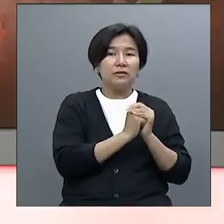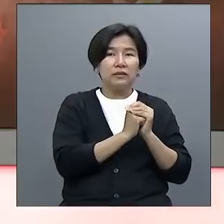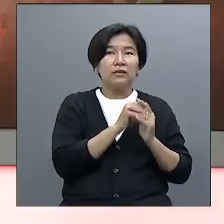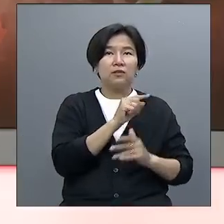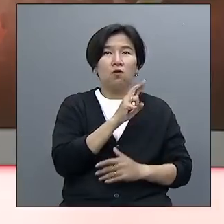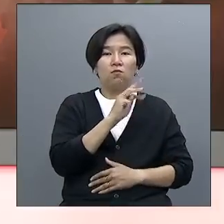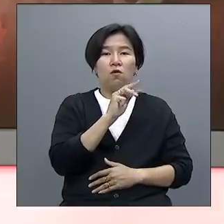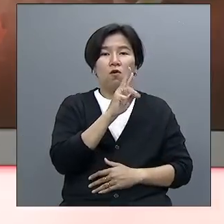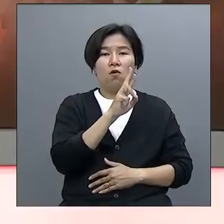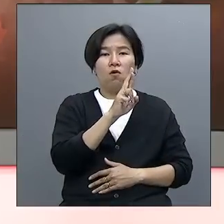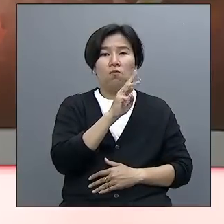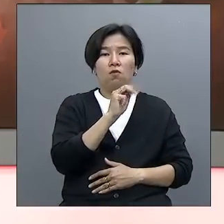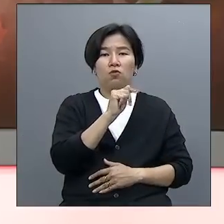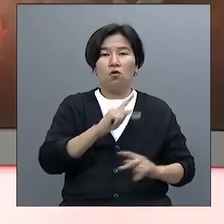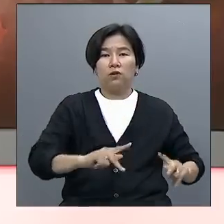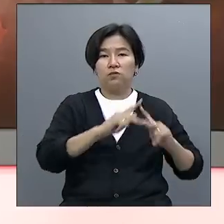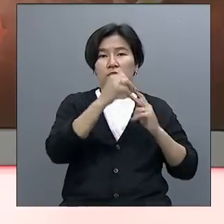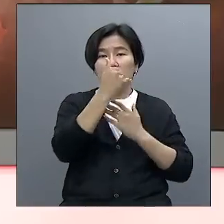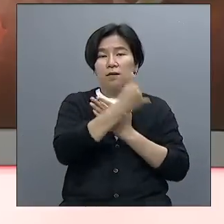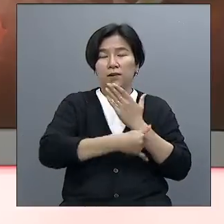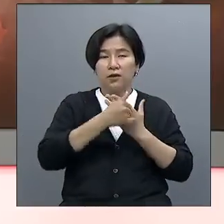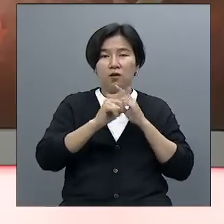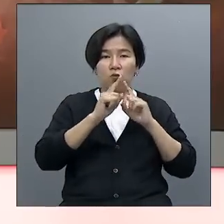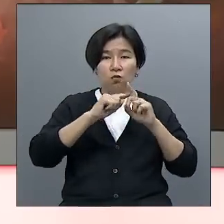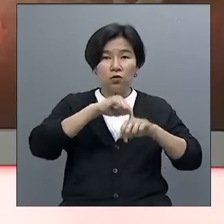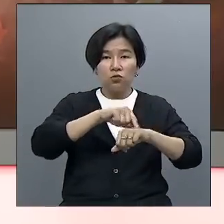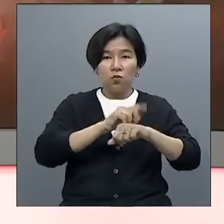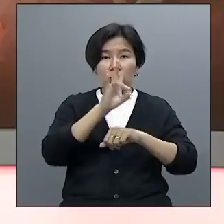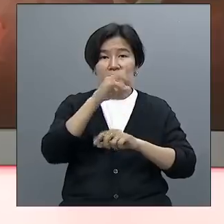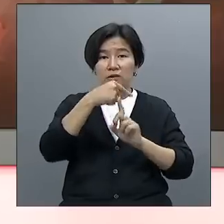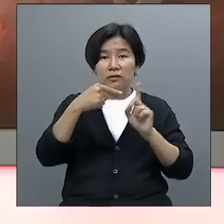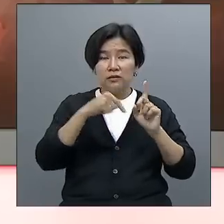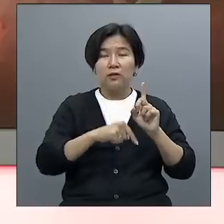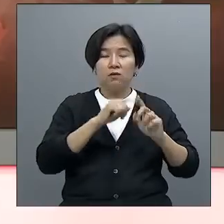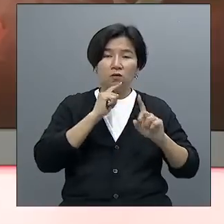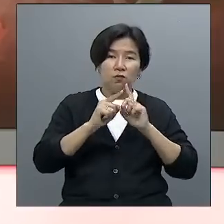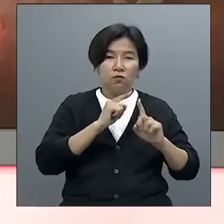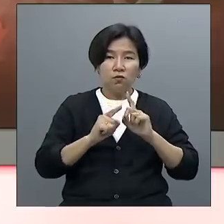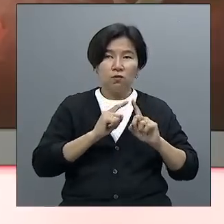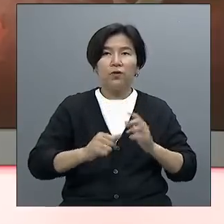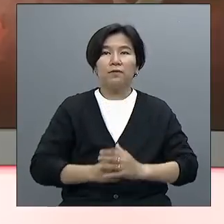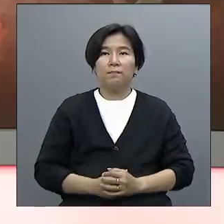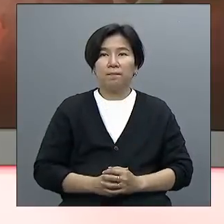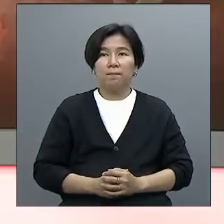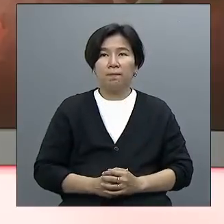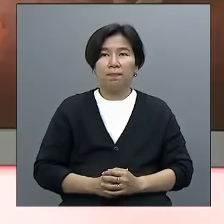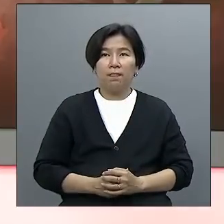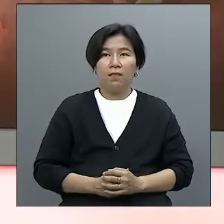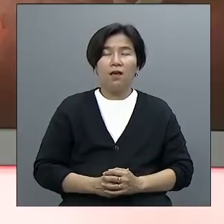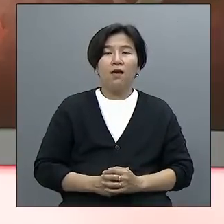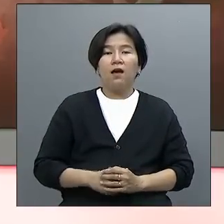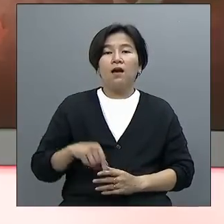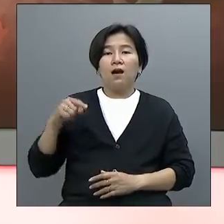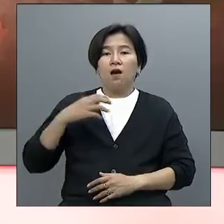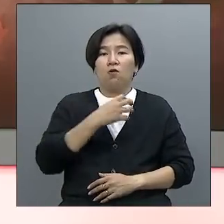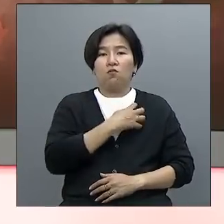นานถึง 7ชั่วโมงครึ่งค่ะแล้วเขาให้คำมั่นว่าจะไปเยือนสหรัฐหลังจากนี้รวมไปถึงยังมีการพูดคุยกับหวังอี้นัก